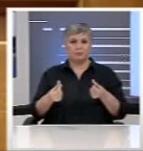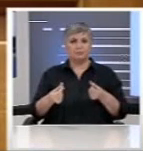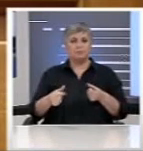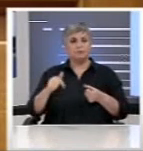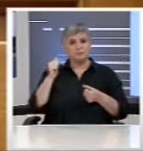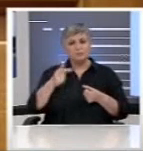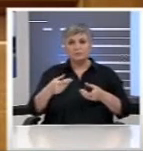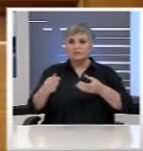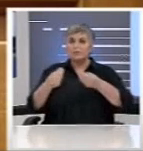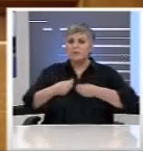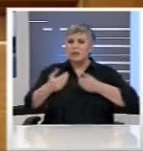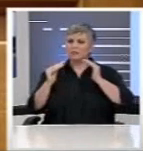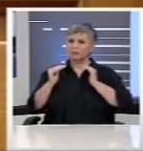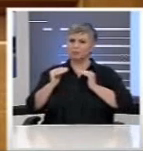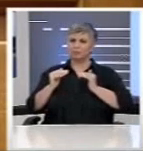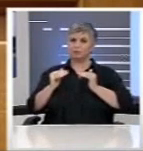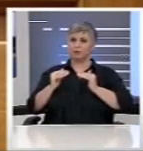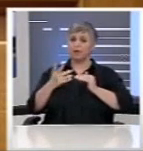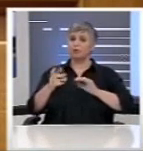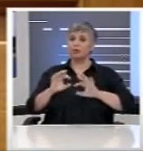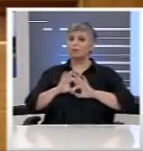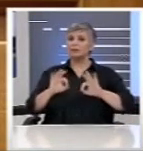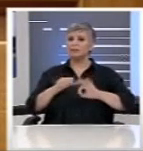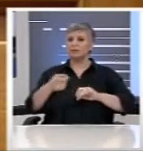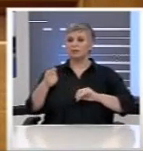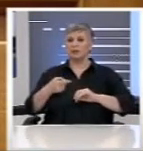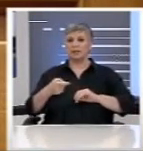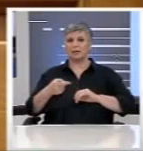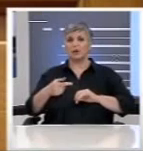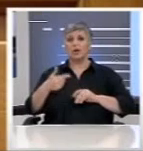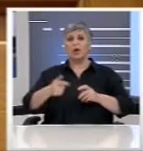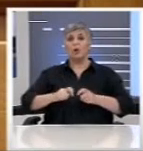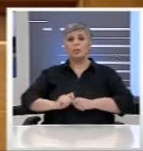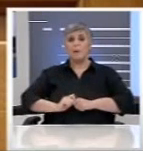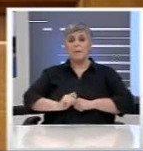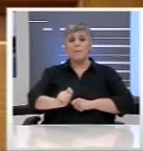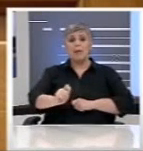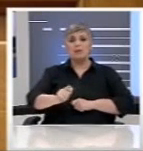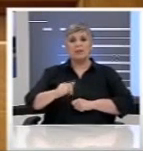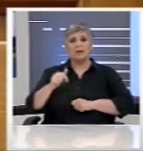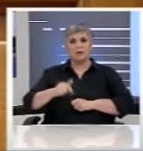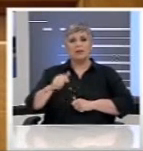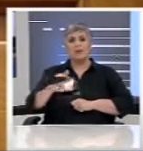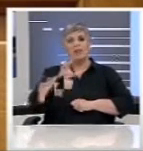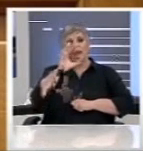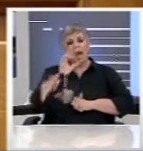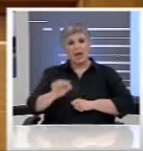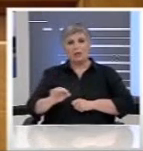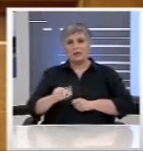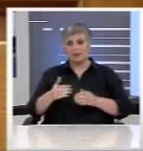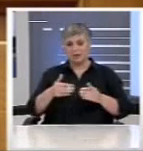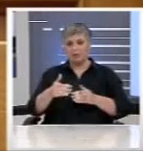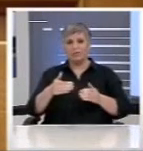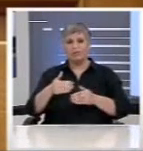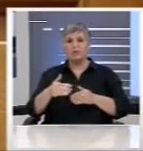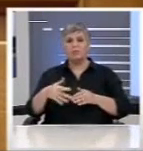σταθερότητα και βεβαιότητα ότι τα απαιτούμενα μέτρα για το χρέος θα είναι πράγματι κοντά στα 15 χρόνια η